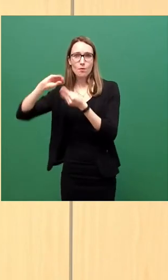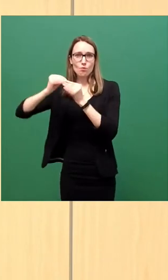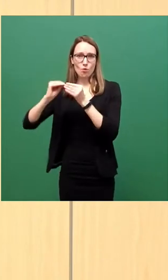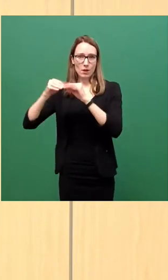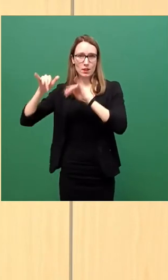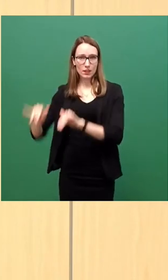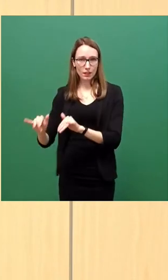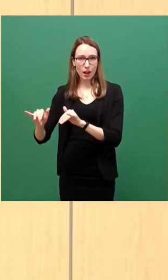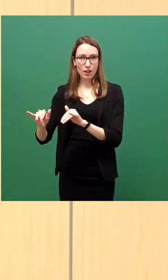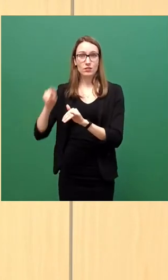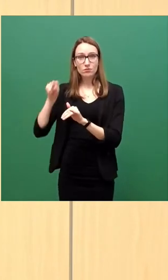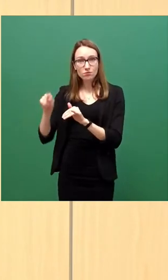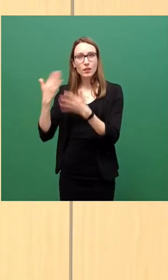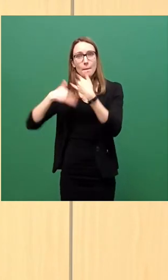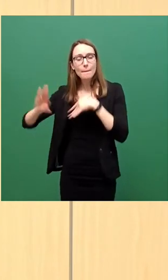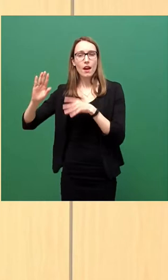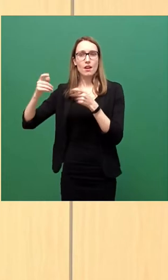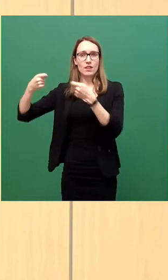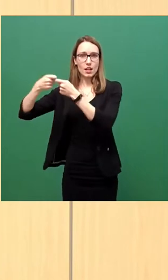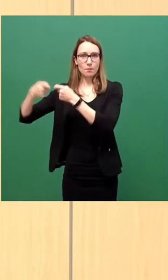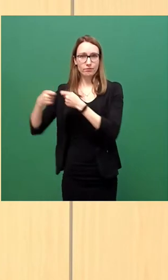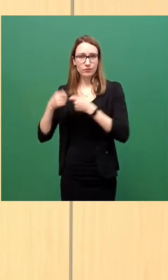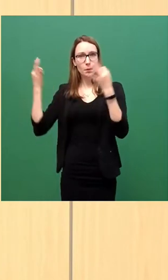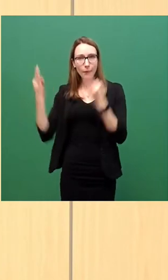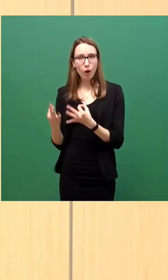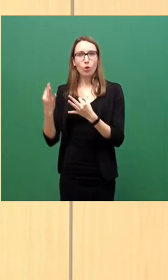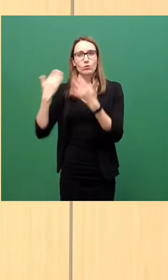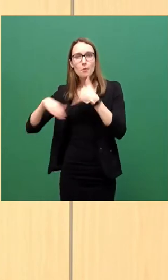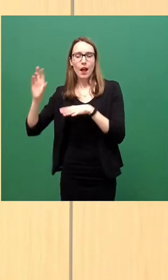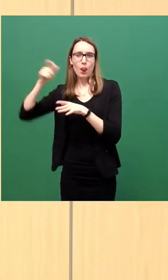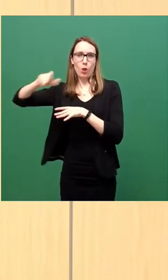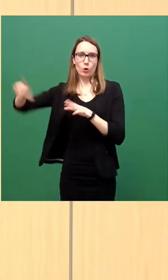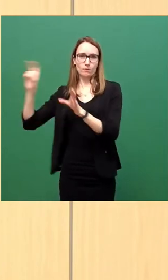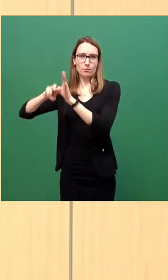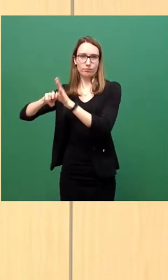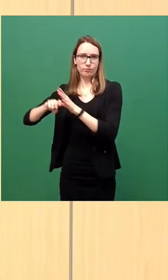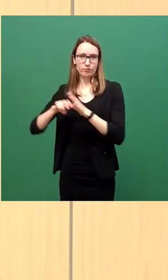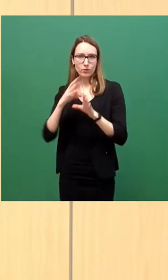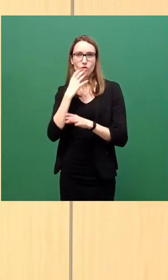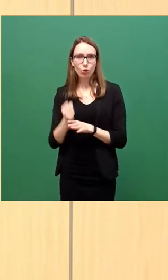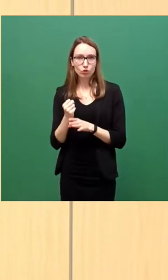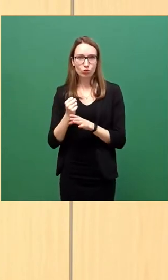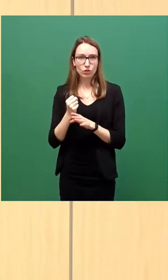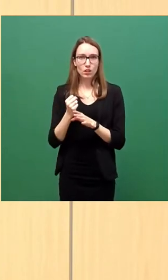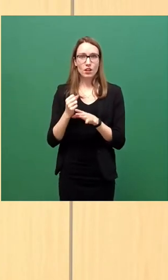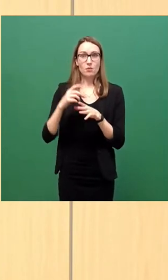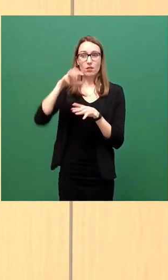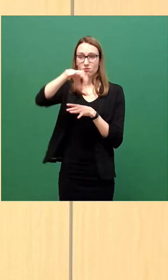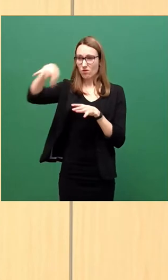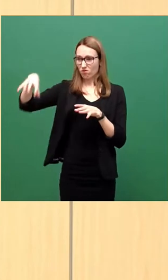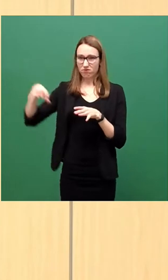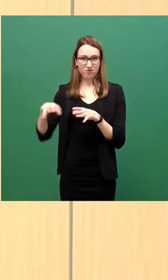verbesserte Anbindung Nutzerpotenzial erheben, im Wesentlichen dort. In den Ortschaften sollte der Versuch jedoch nicht vorgenommen werden. Insoweit